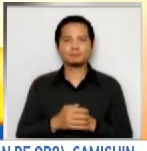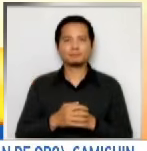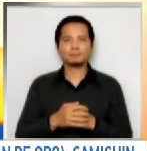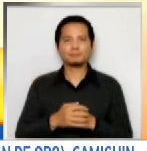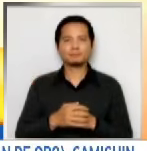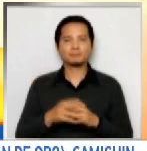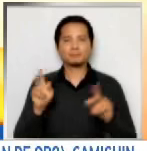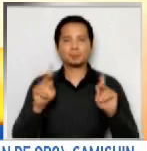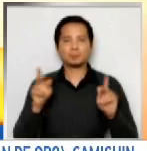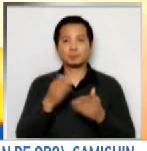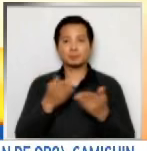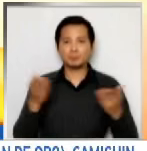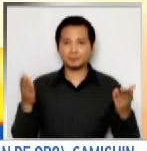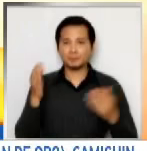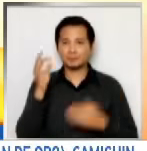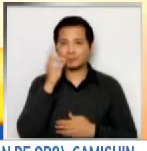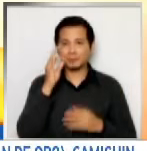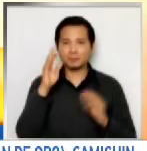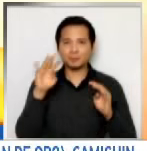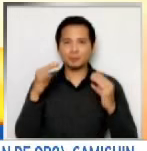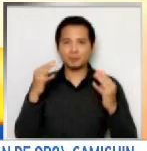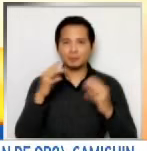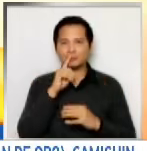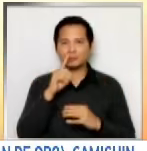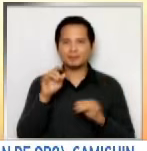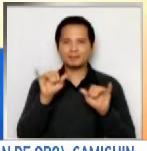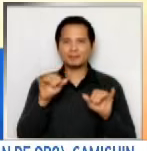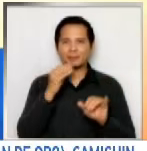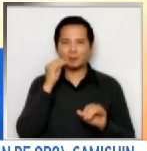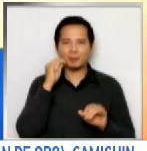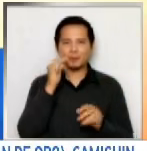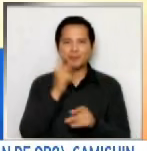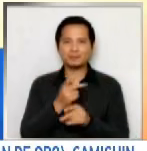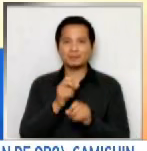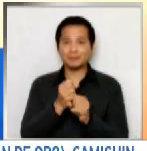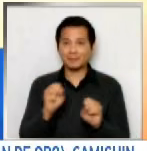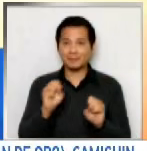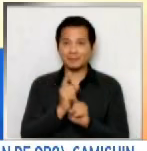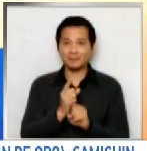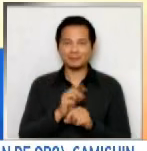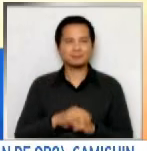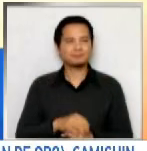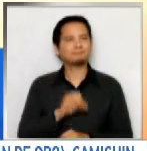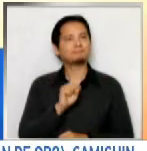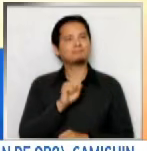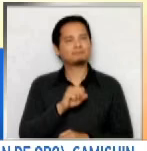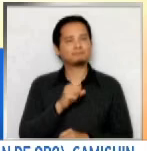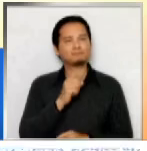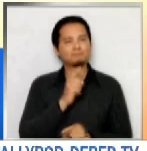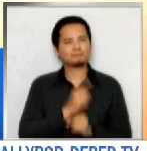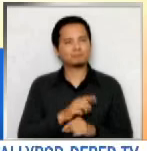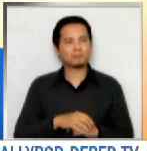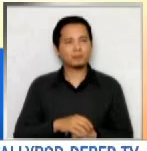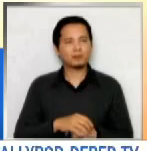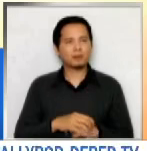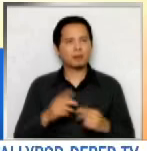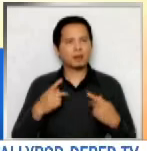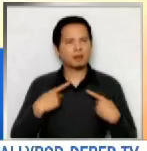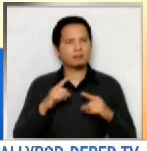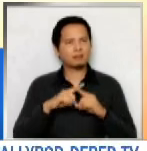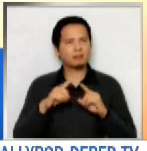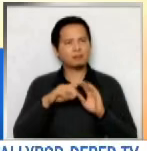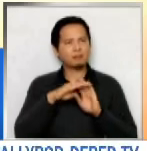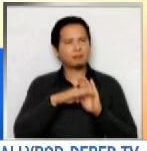mga nanonood na talagang nasa bahay to keep safe. Yes, Attorney. Una po sa lahat, iba-iba po kasi yung ordinansa ngayon na ipinatutupad po ng